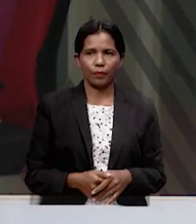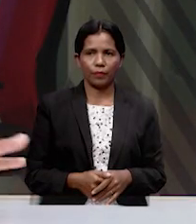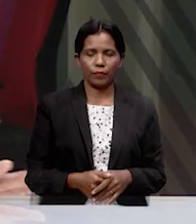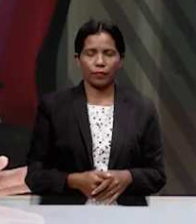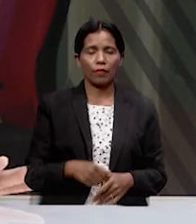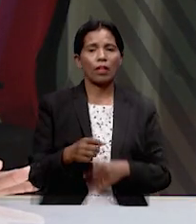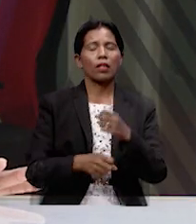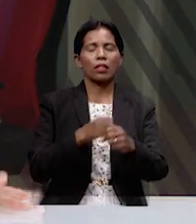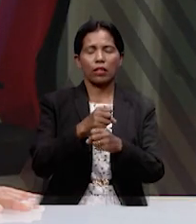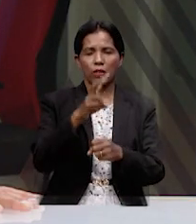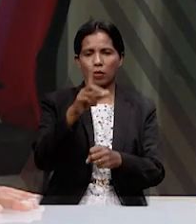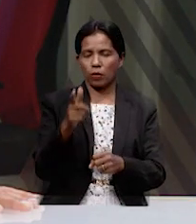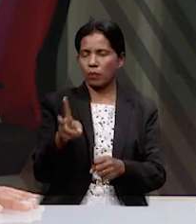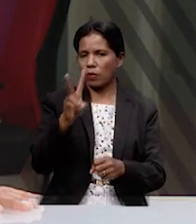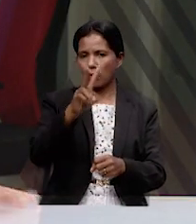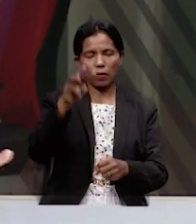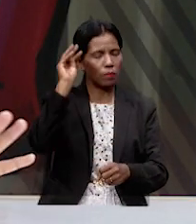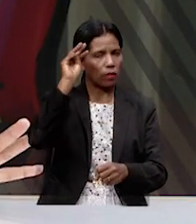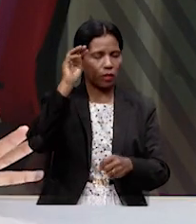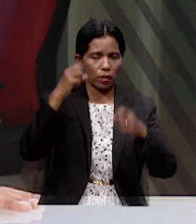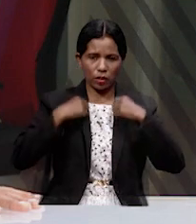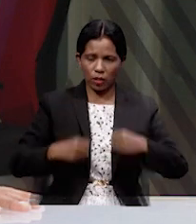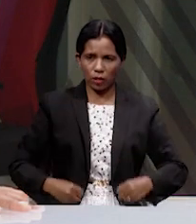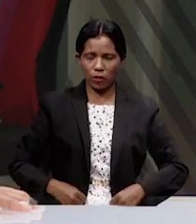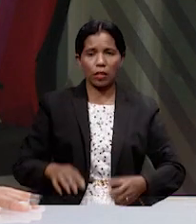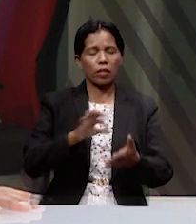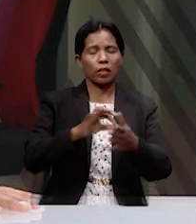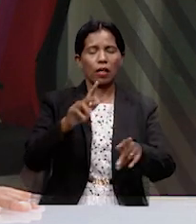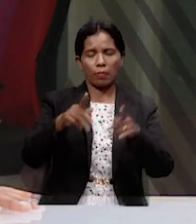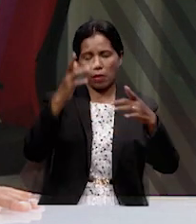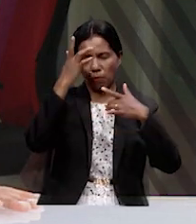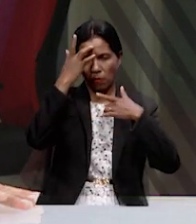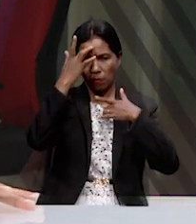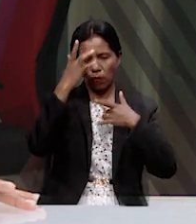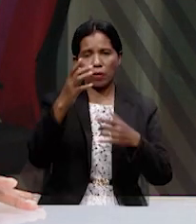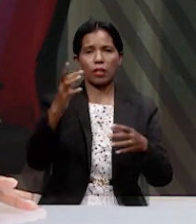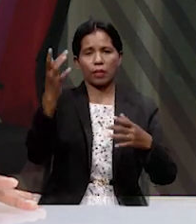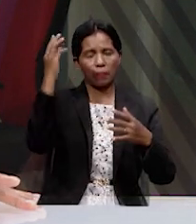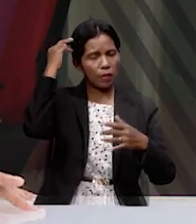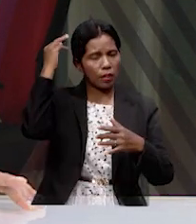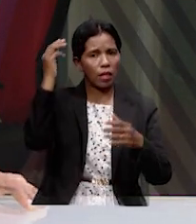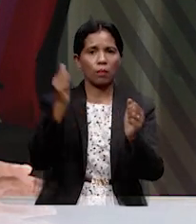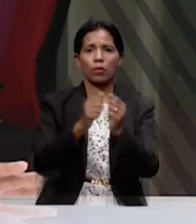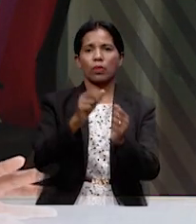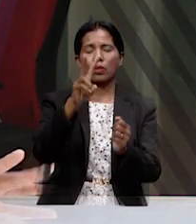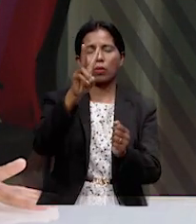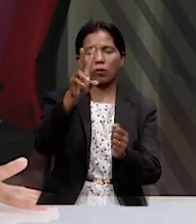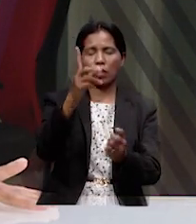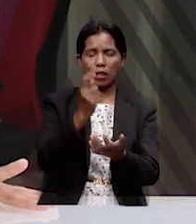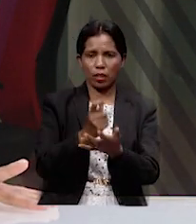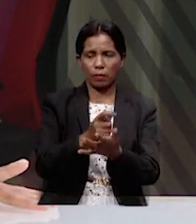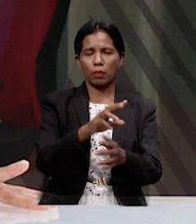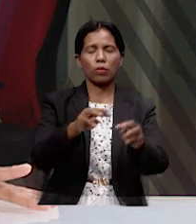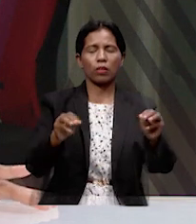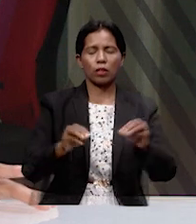Durante tineri hundu aru anu lore sing rua, Ministério de Saúde resiste a paciente de saúde mental hamoto kri hundu aru sing, município Baucau no Hermera,